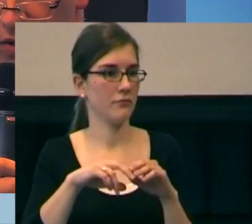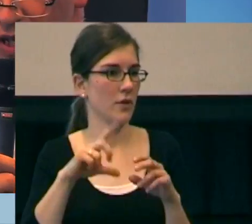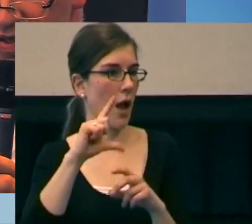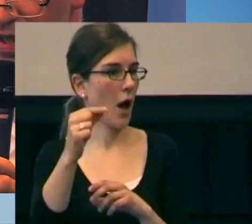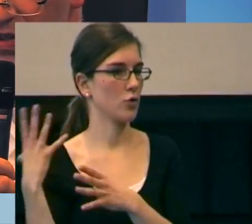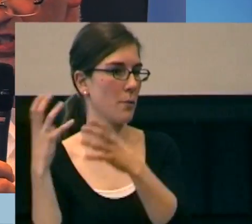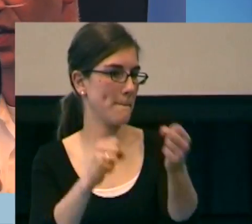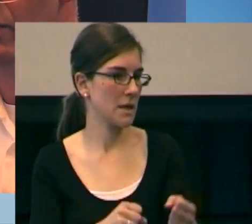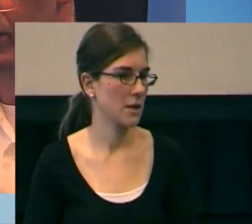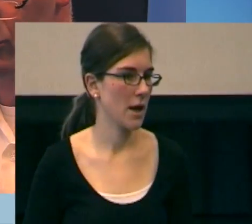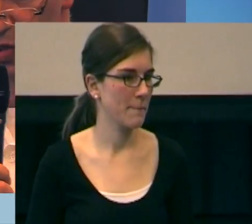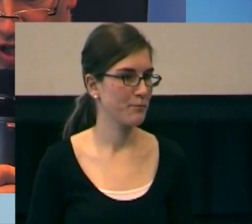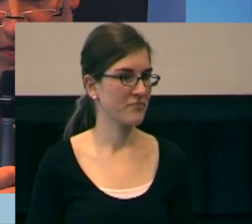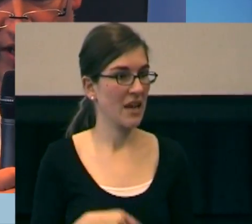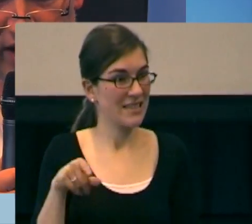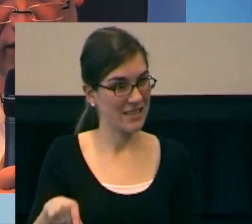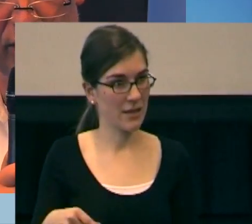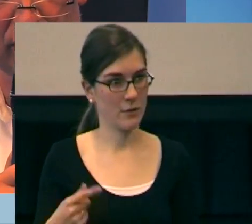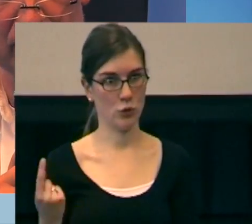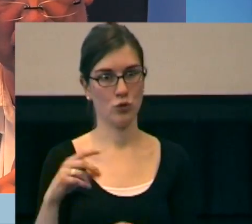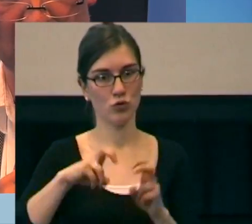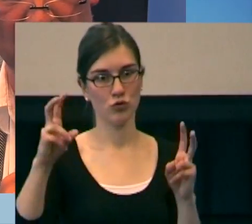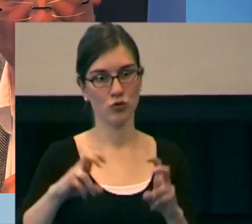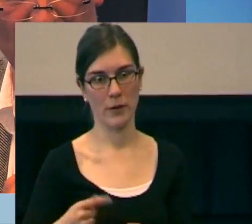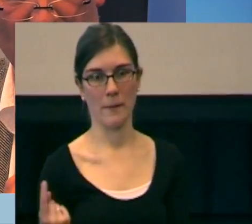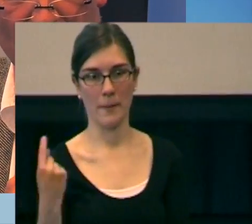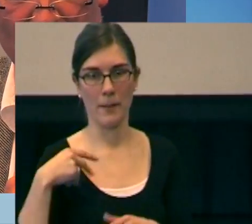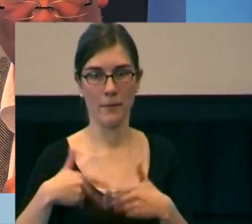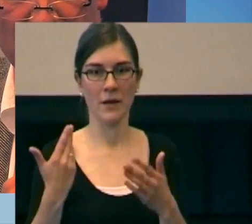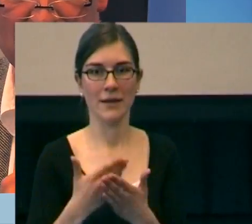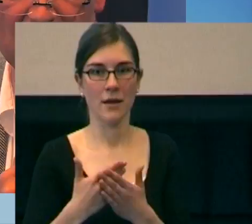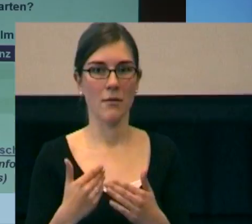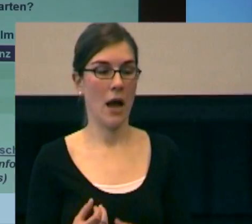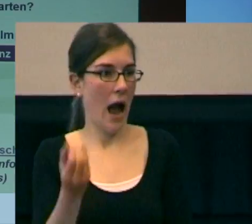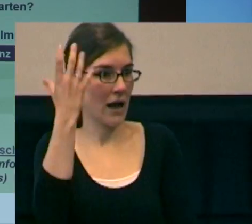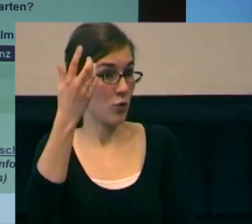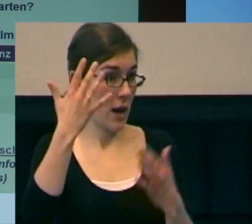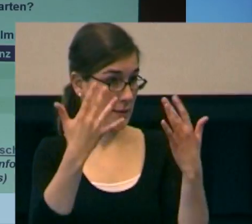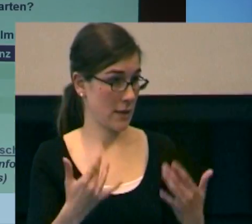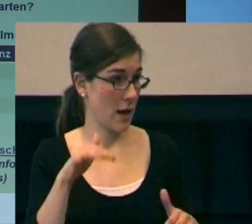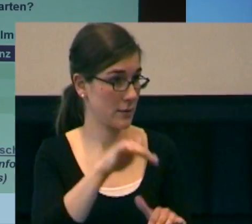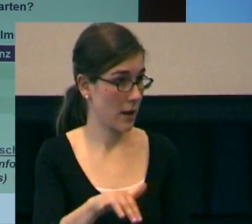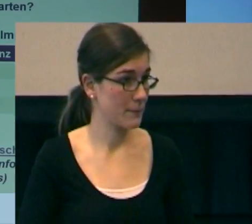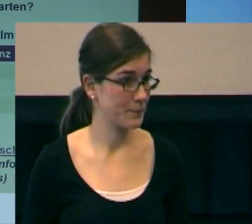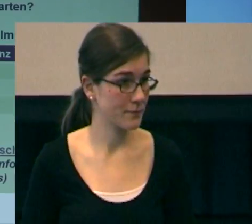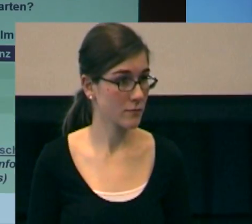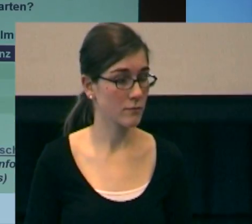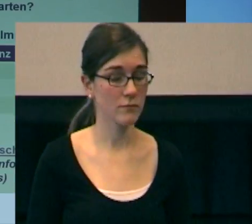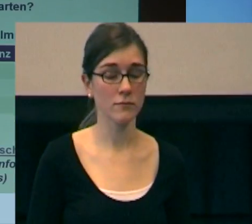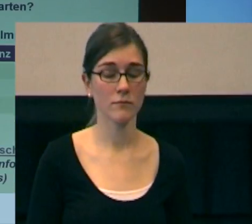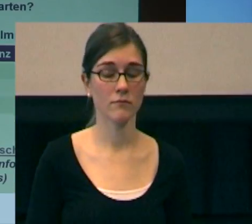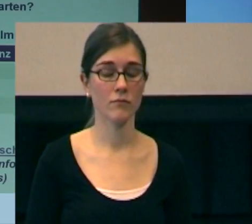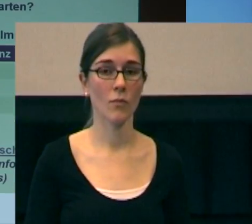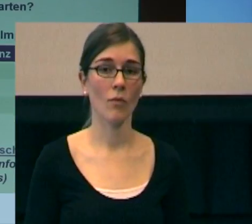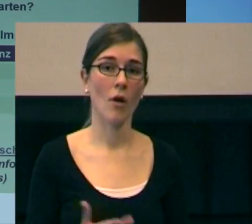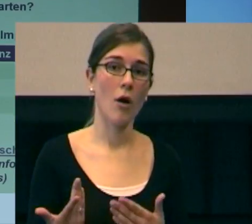Zusammenstellung gibt es die noch nicht, weil die Studie eben gerade erst veröffentlicht worden ist. Das heißt, Denkanstöße von mir, vielleicht auch